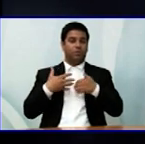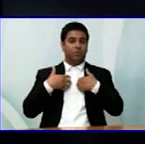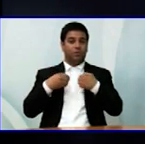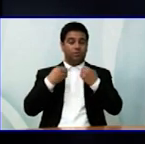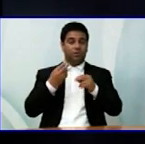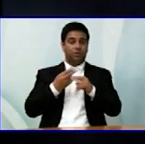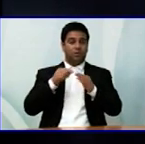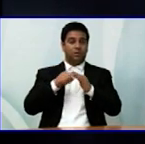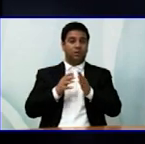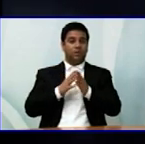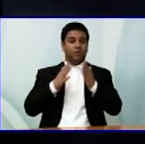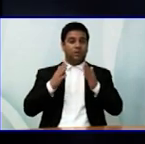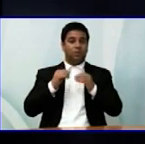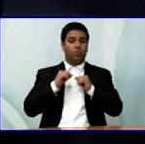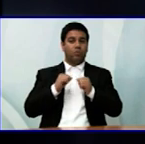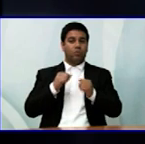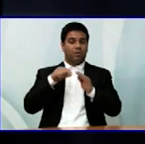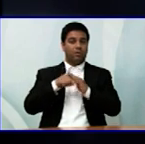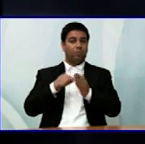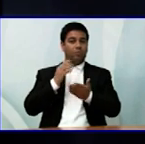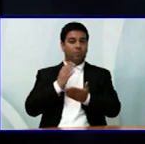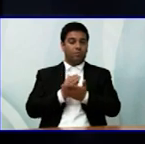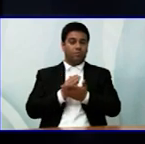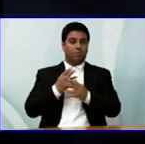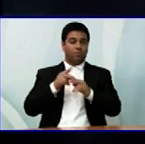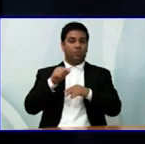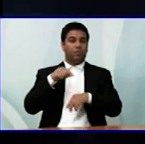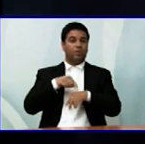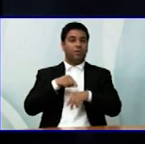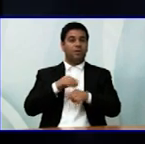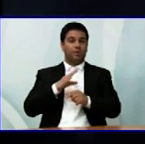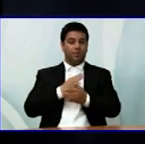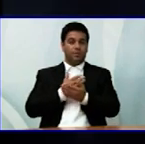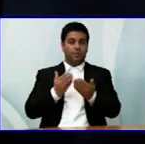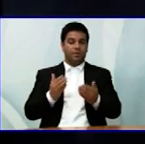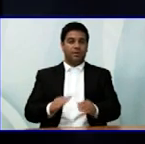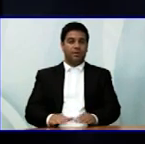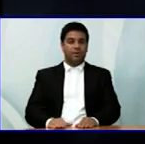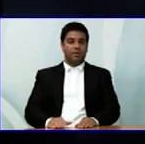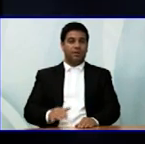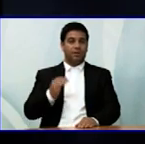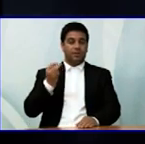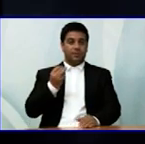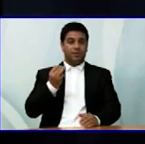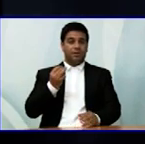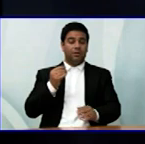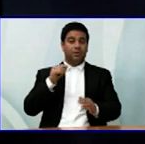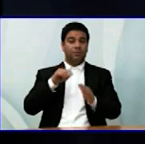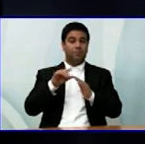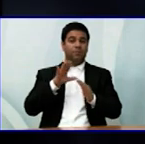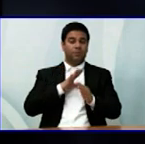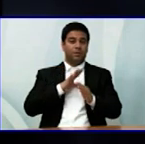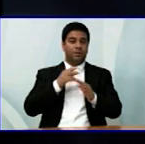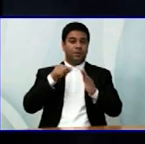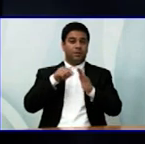va katta qudratga ega ekanligini his qilganmisiz? Qiziq, Ba'zan